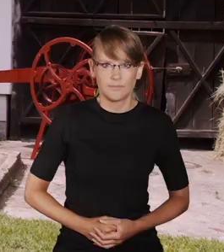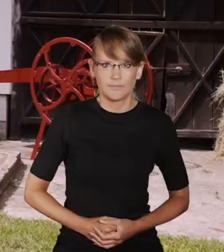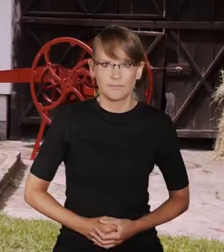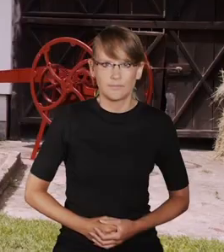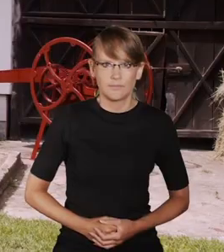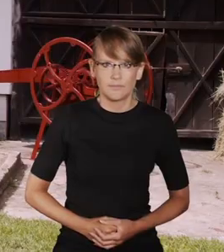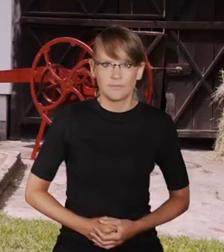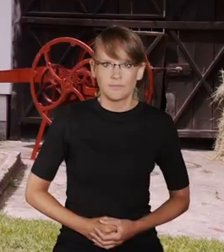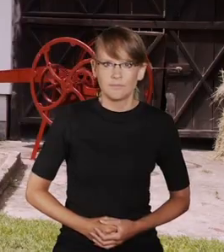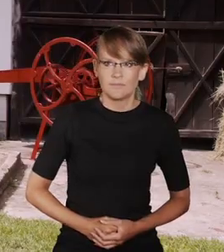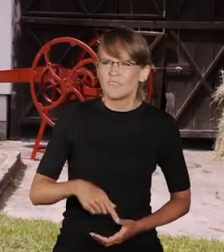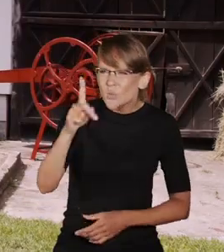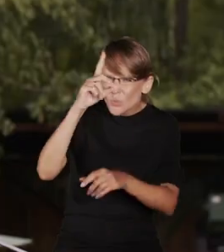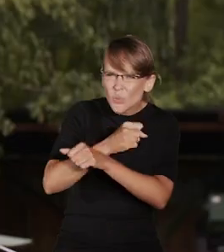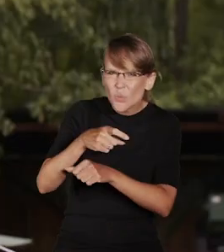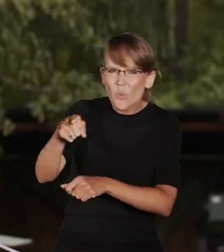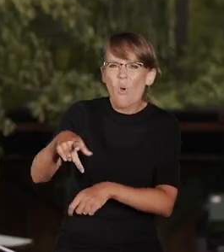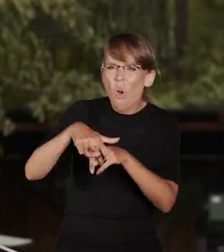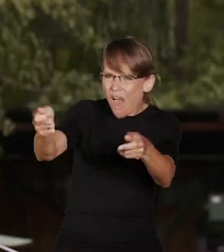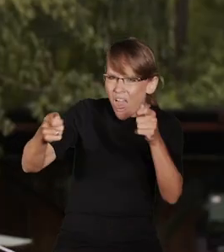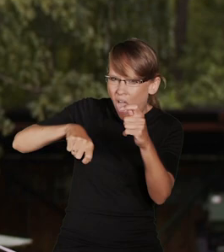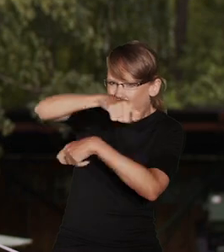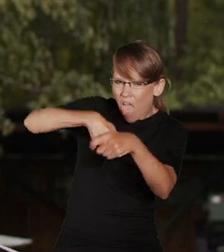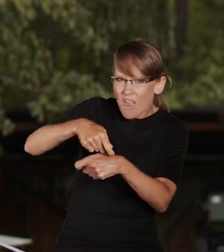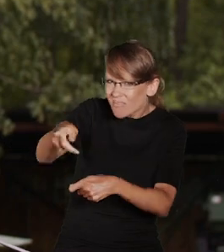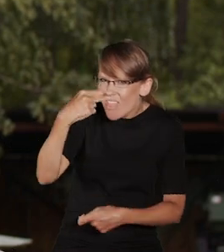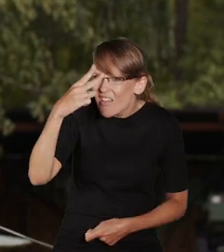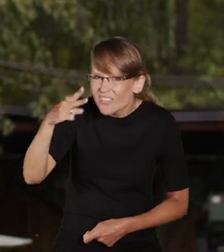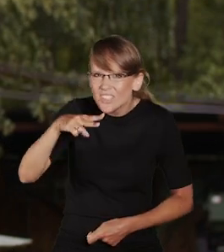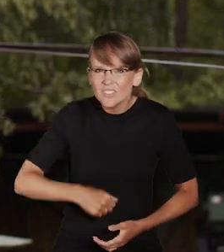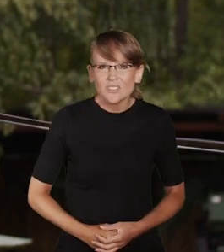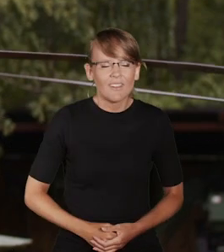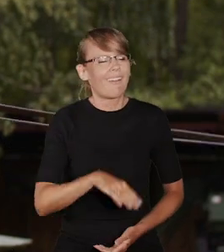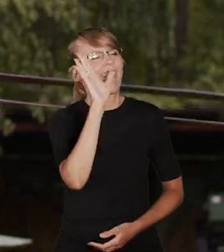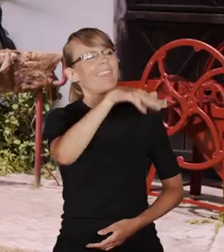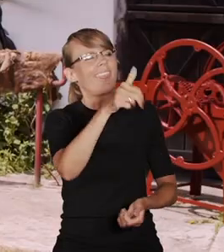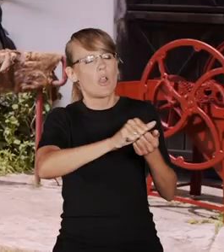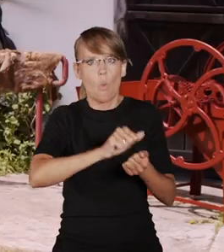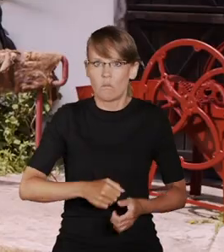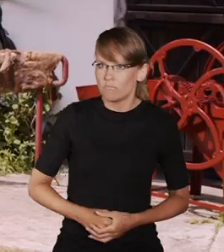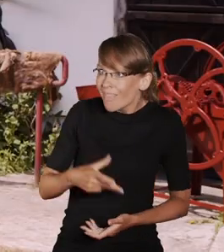Siemion! Wyprzęgaj! Siemion! Siemion!